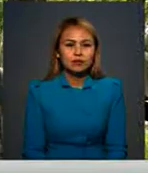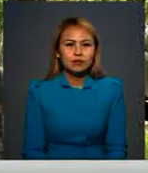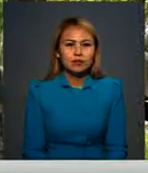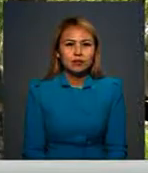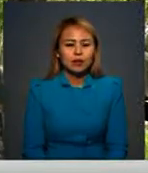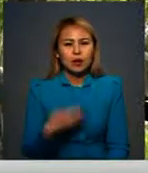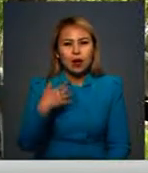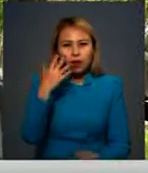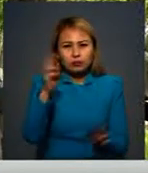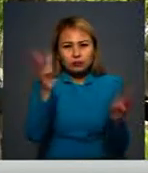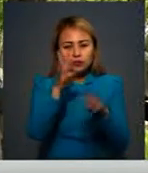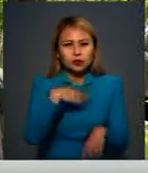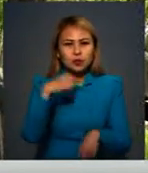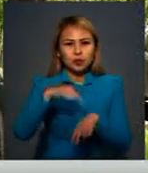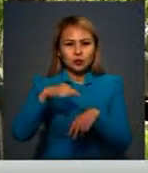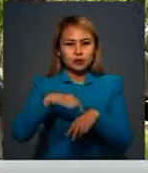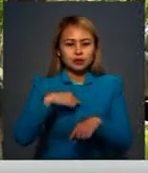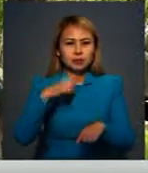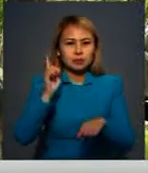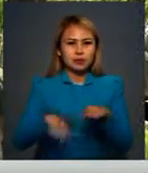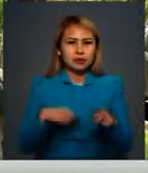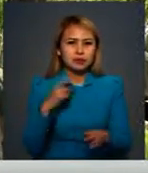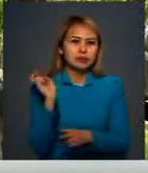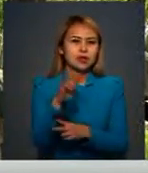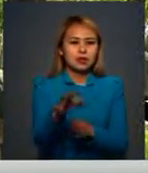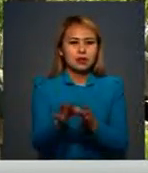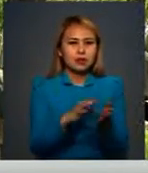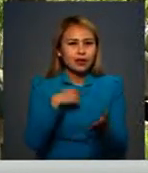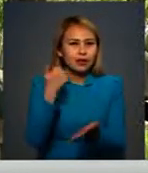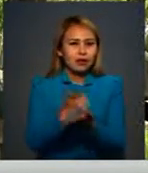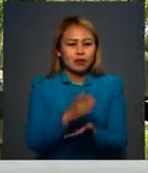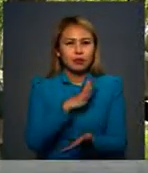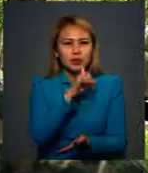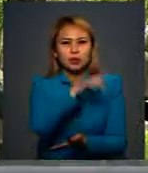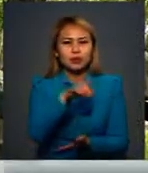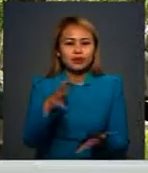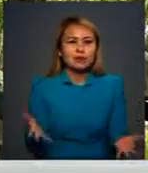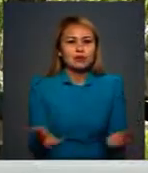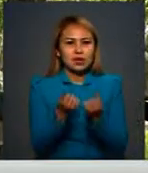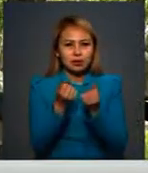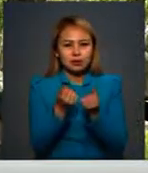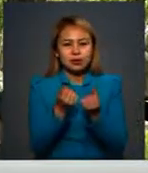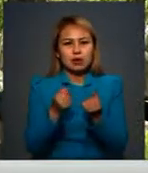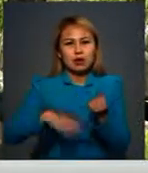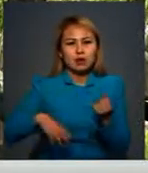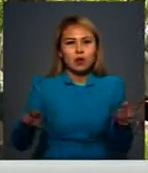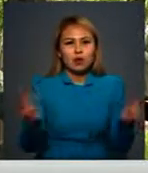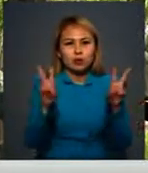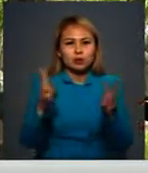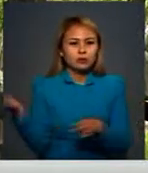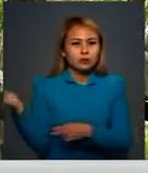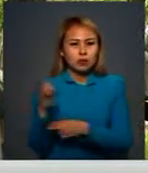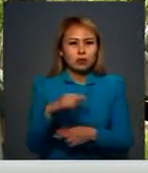Үйден шығып жатқан түтінді көріп, бірден өрт сөндіруге кірісіп кеттім. Ол кезде басты мақсатым үйдегі адамдарды құтқару болды. Өрт сөндіру қызметі